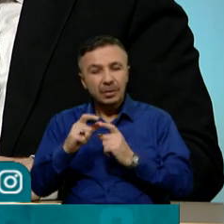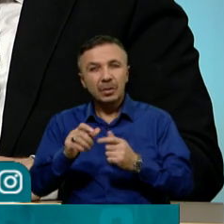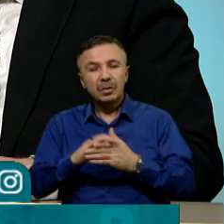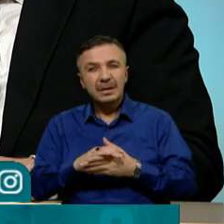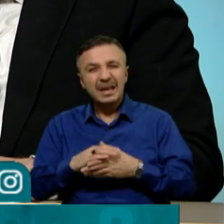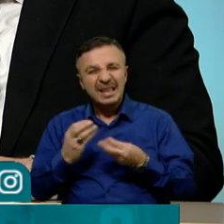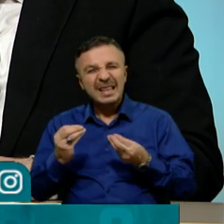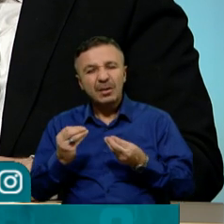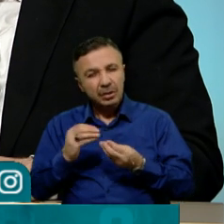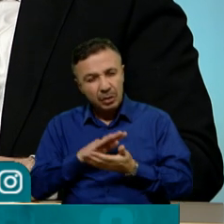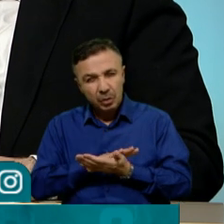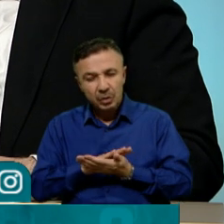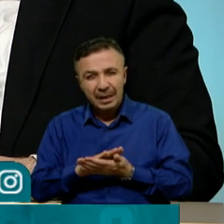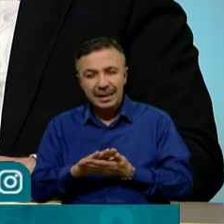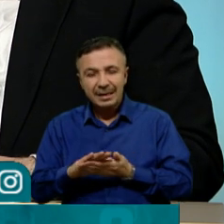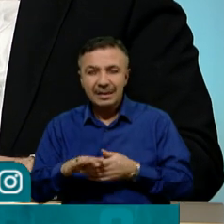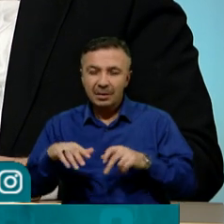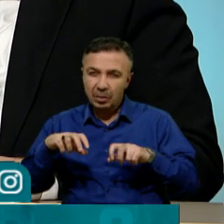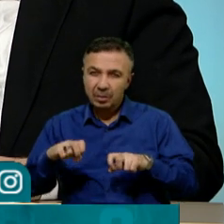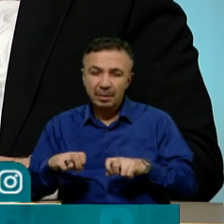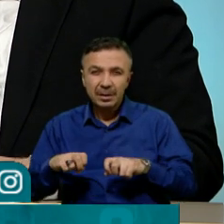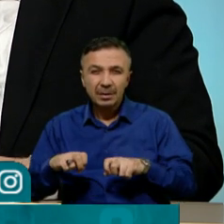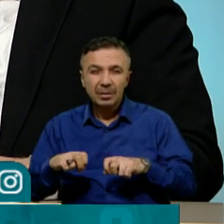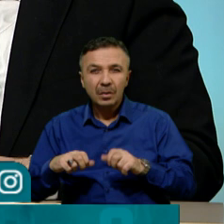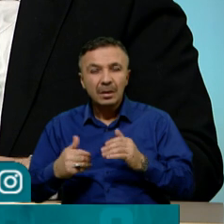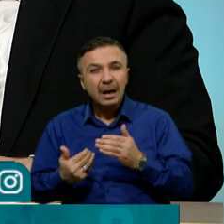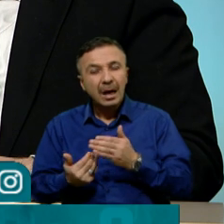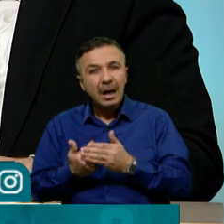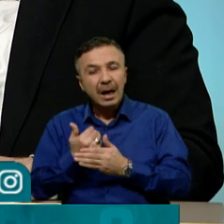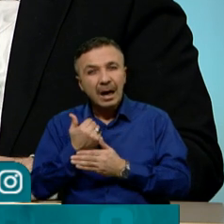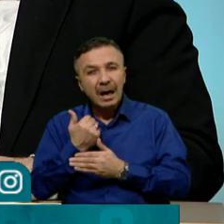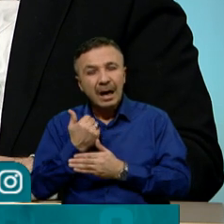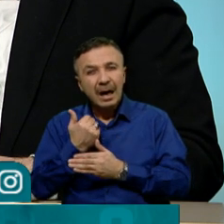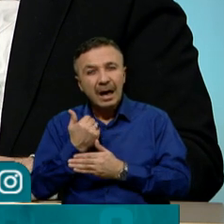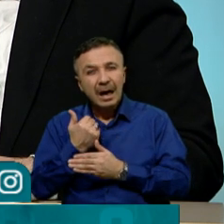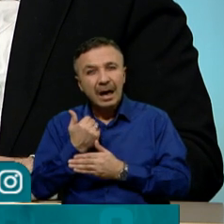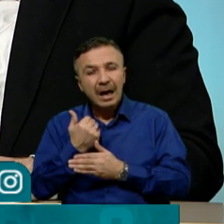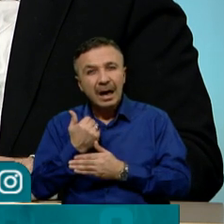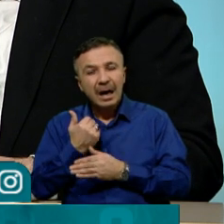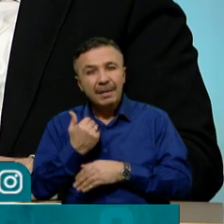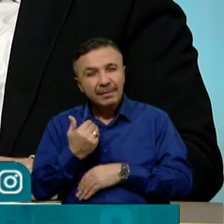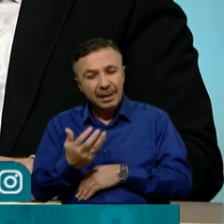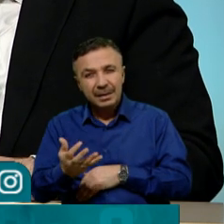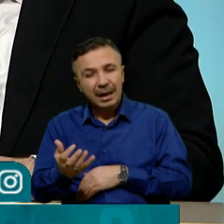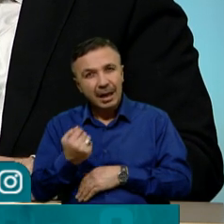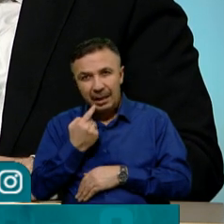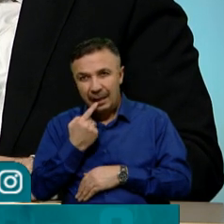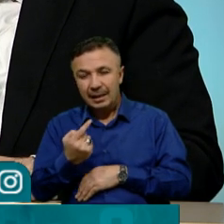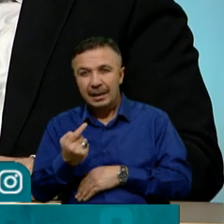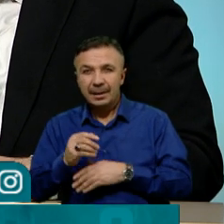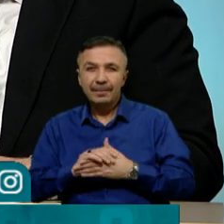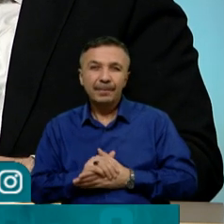birazdan iyileşince oturmaya falan başladı kağıdı abdest al abdest alırken Günaydın yeni kasa daha iyi olur falan dediler